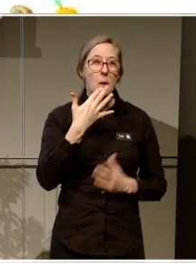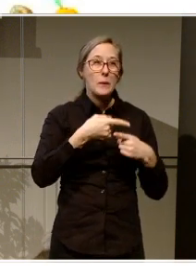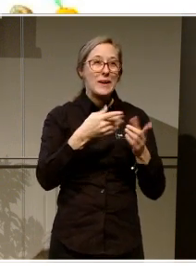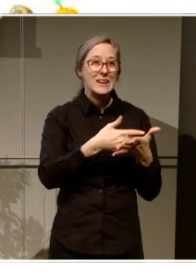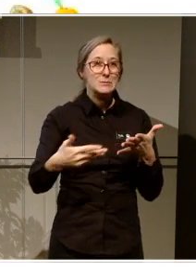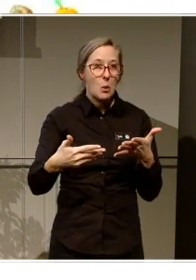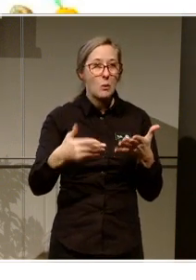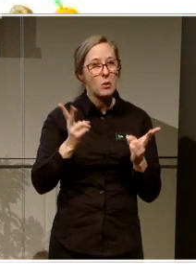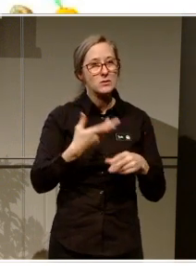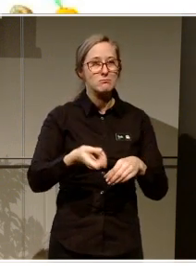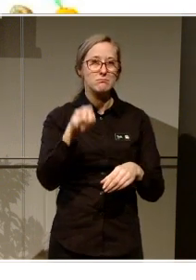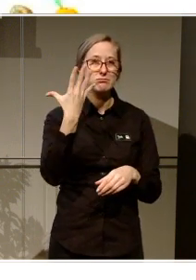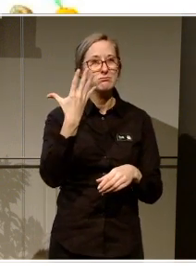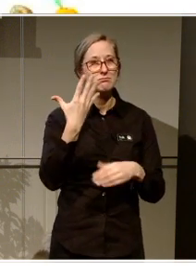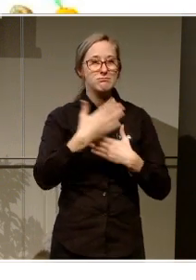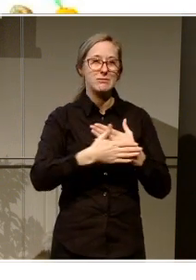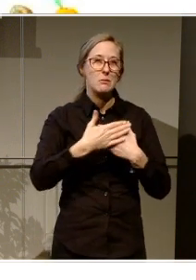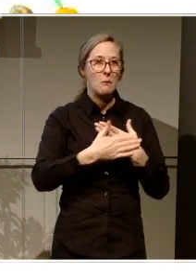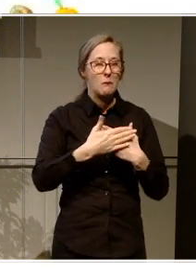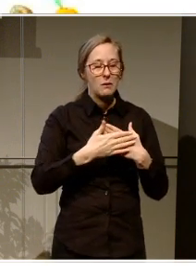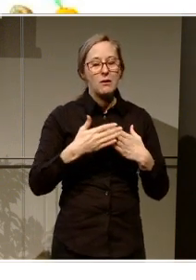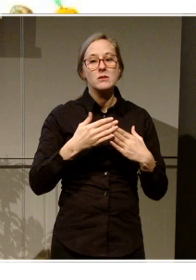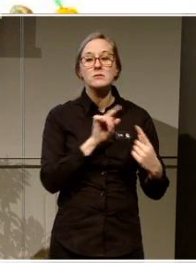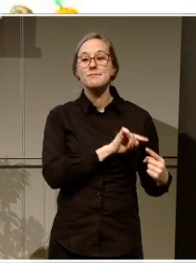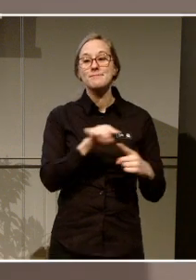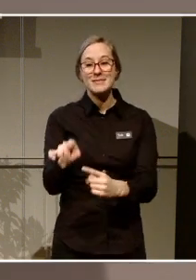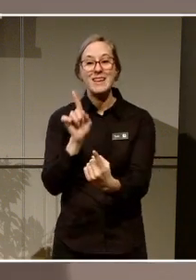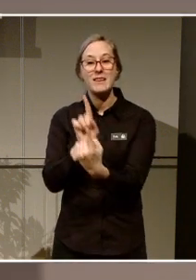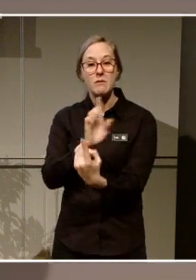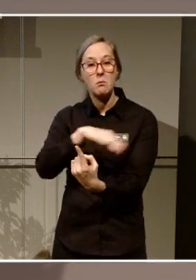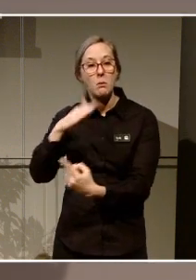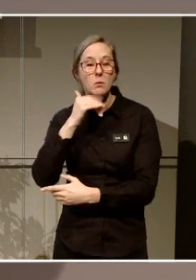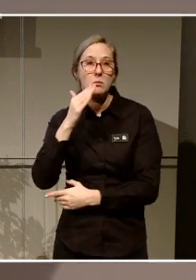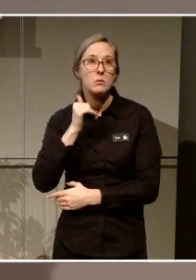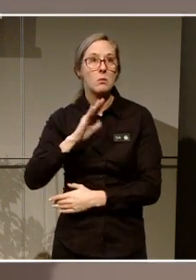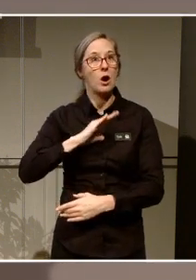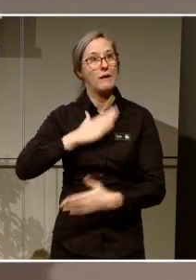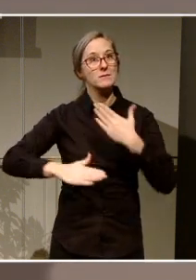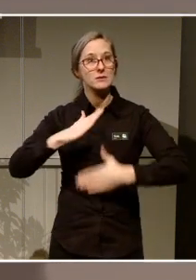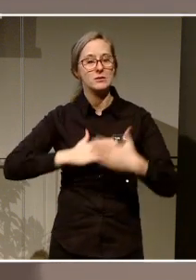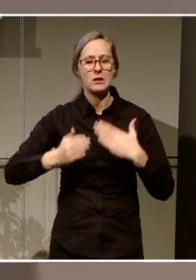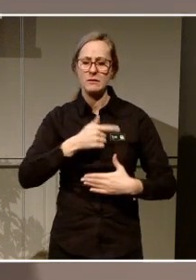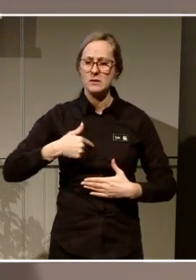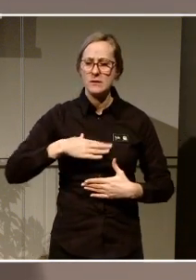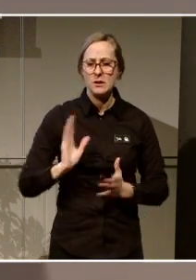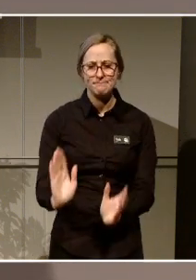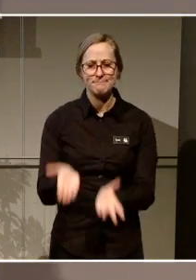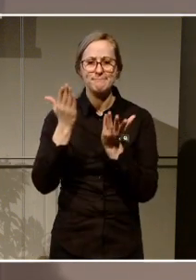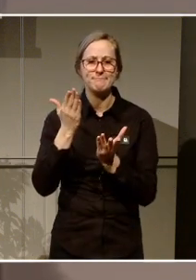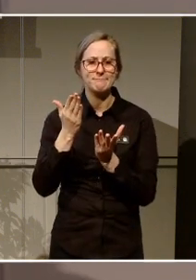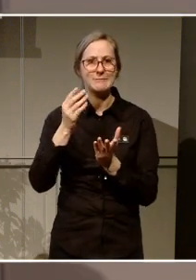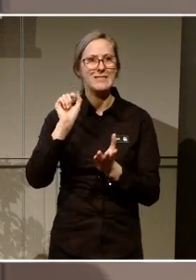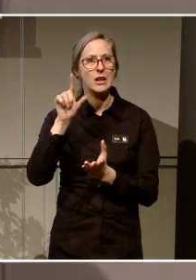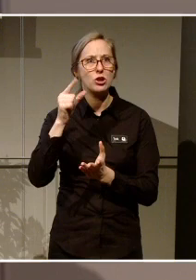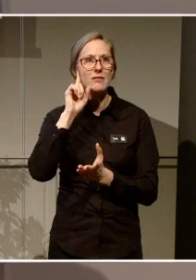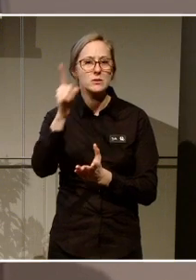vi träffade barn och unga som var intresserade av det här. Och då handlar det om att öka den digitala förståelsen, men också att